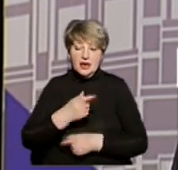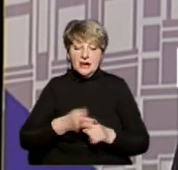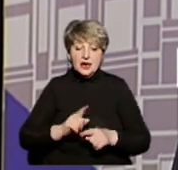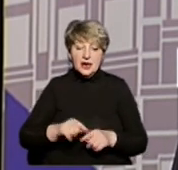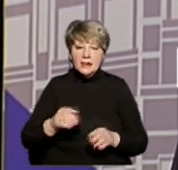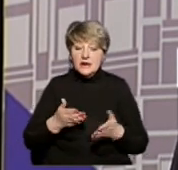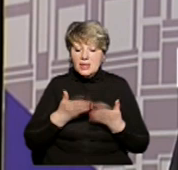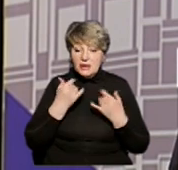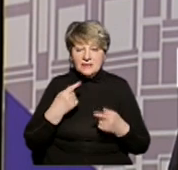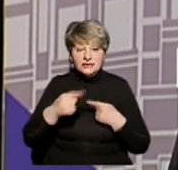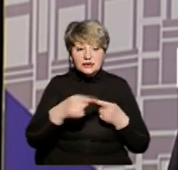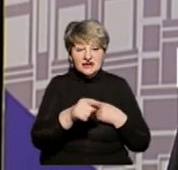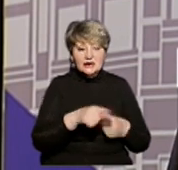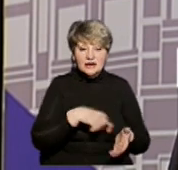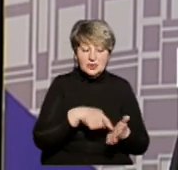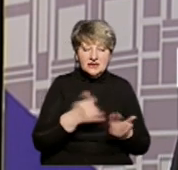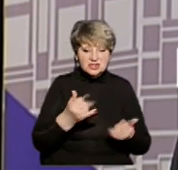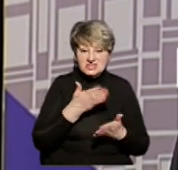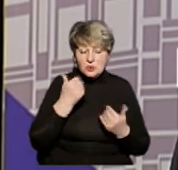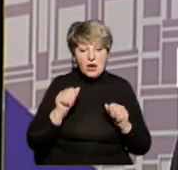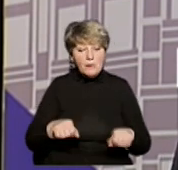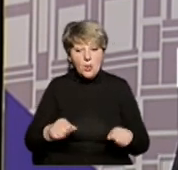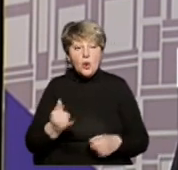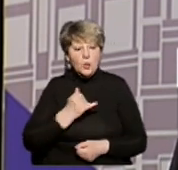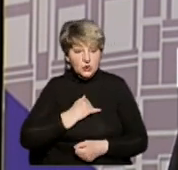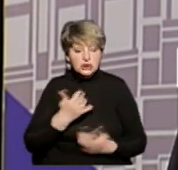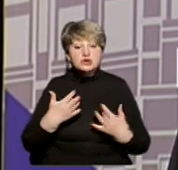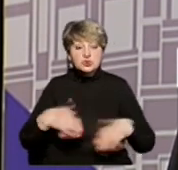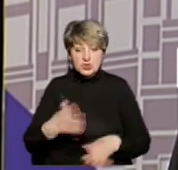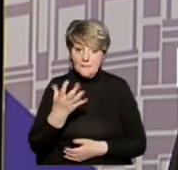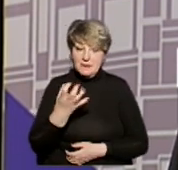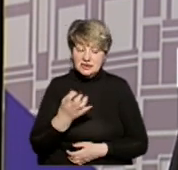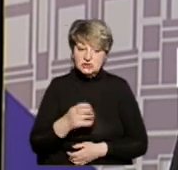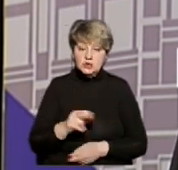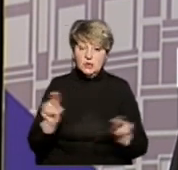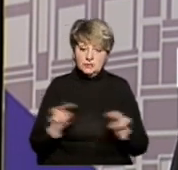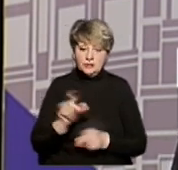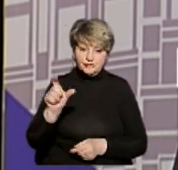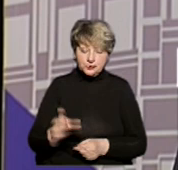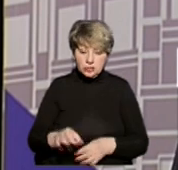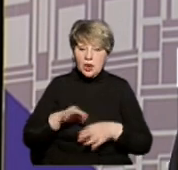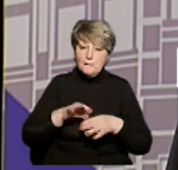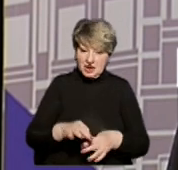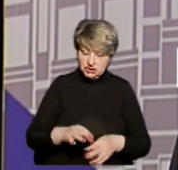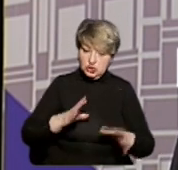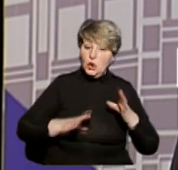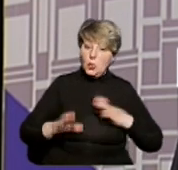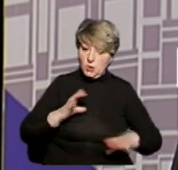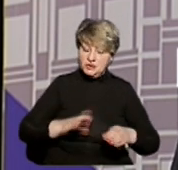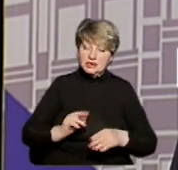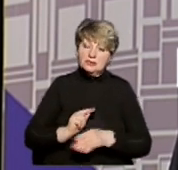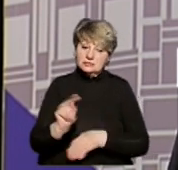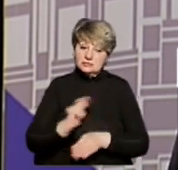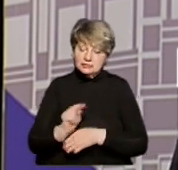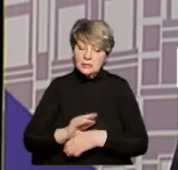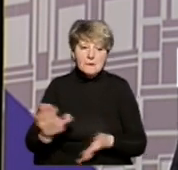працівники не мають можливості. І в нас понад 500 уже педагогічних працівників пройшло курси підвищення кваліфікації безкоштовно на